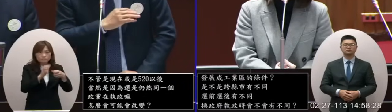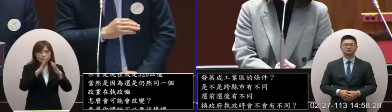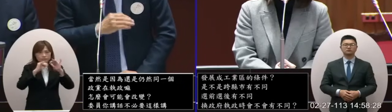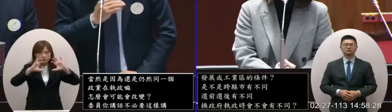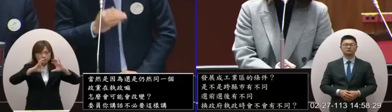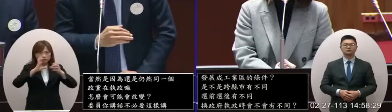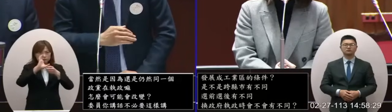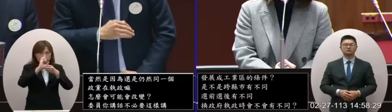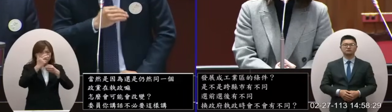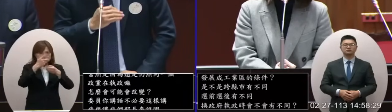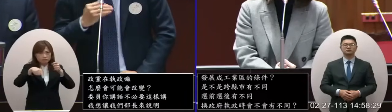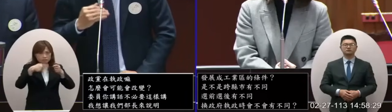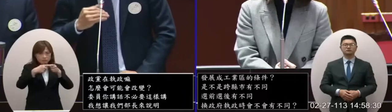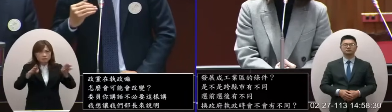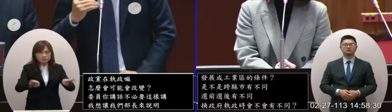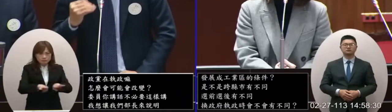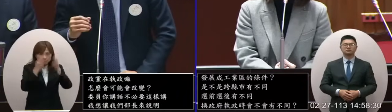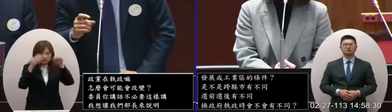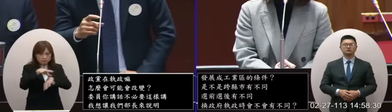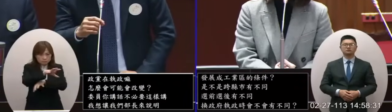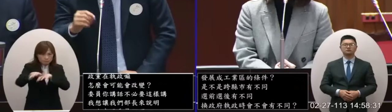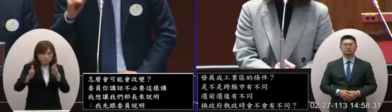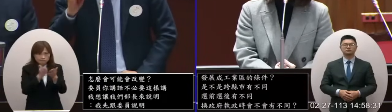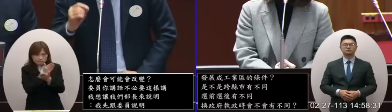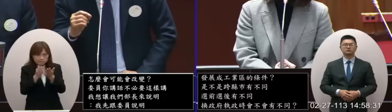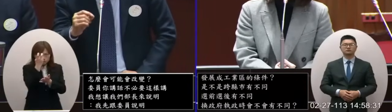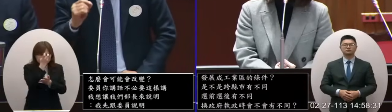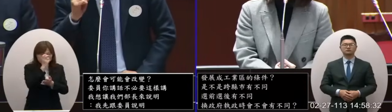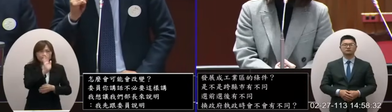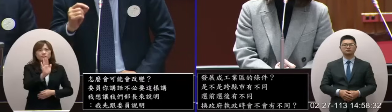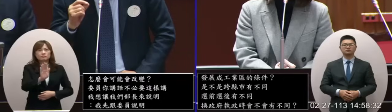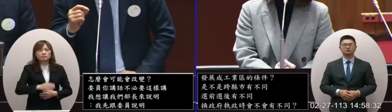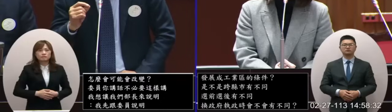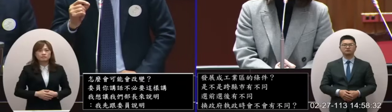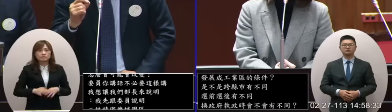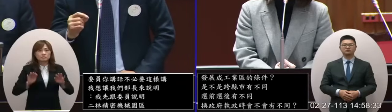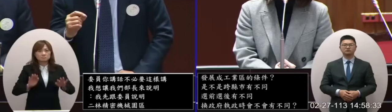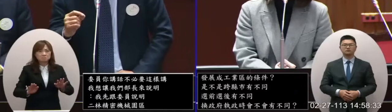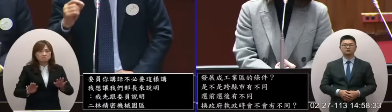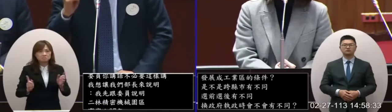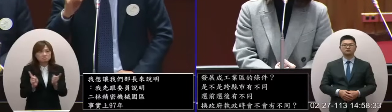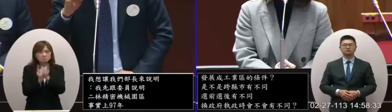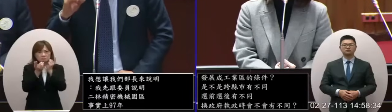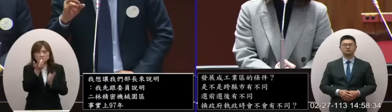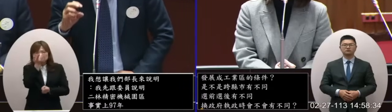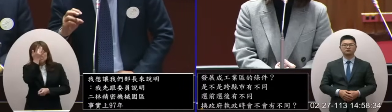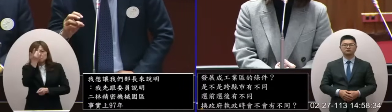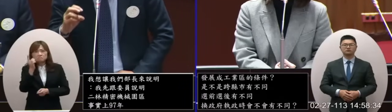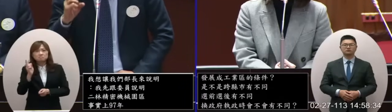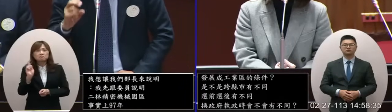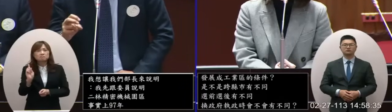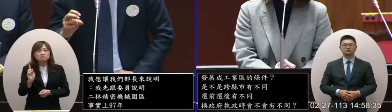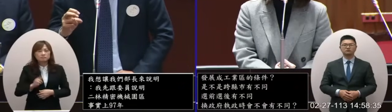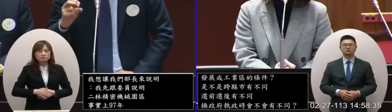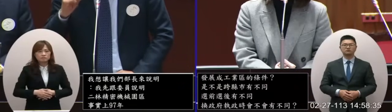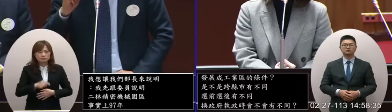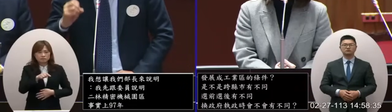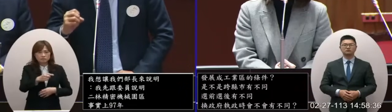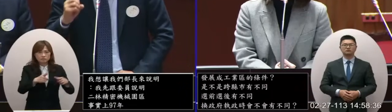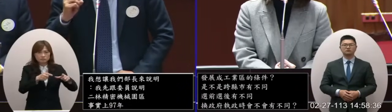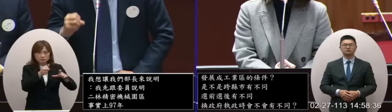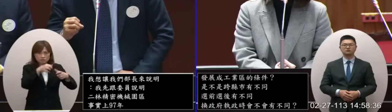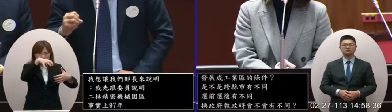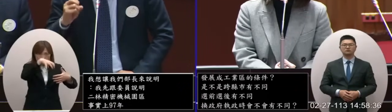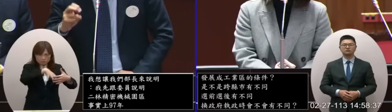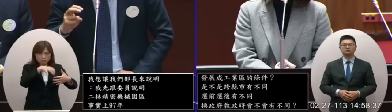些相关的一个环评的一个审查，那现在最大的一个问题就是在这个园区里面哈，